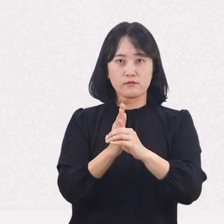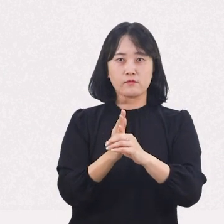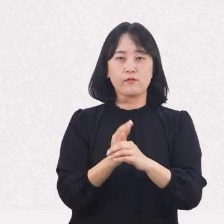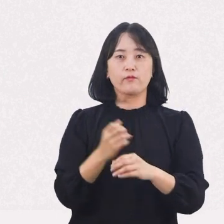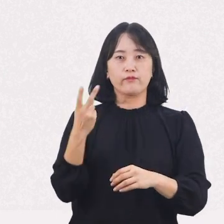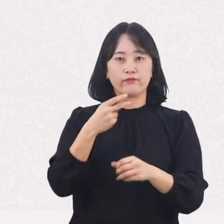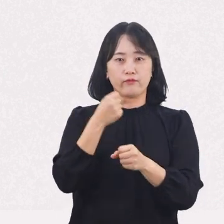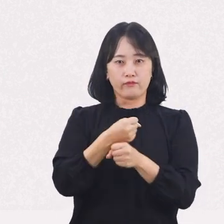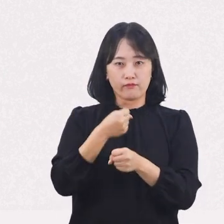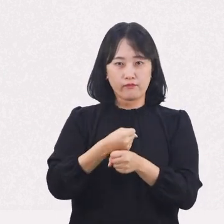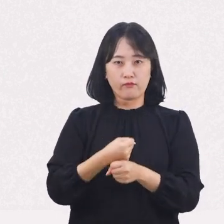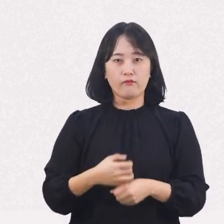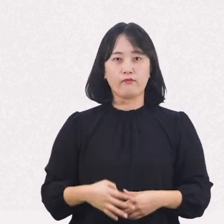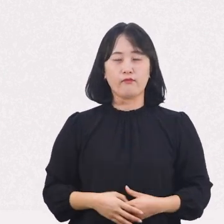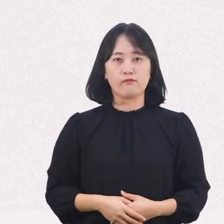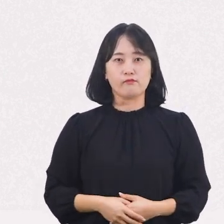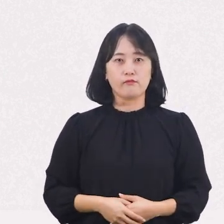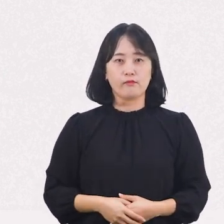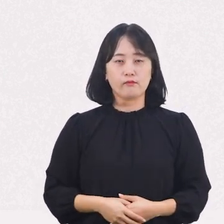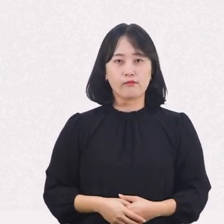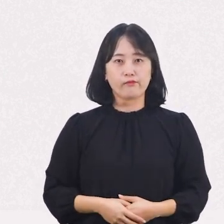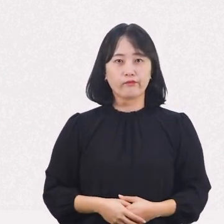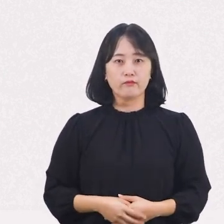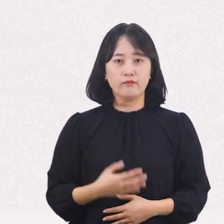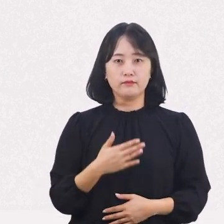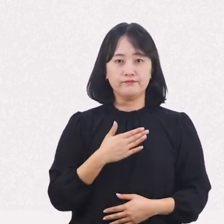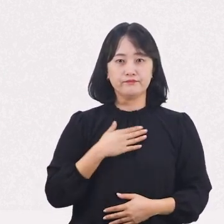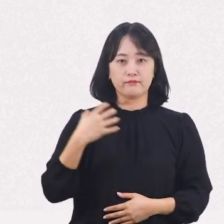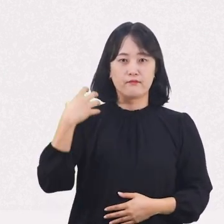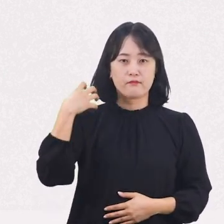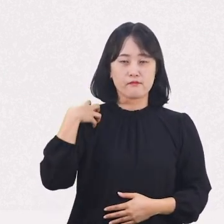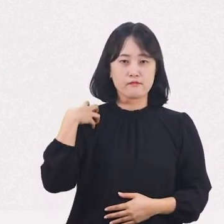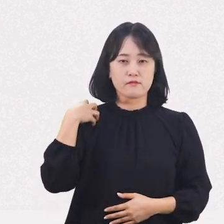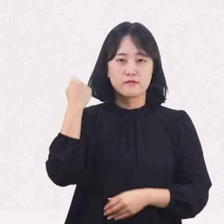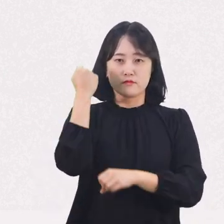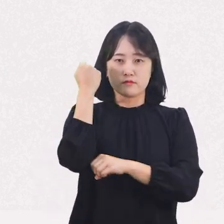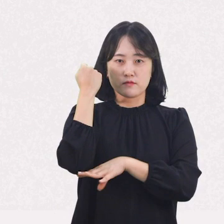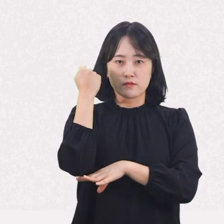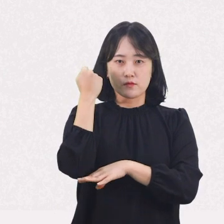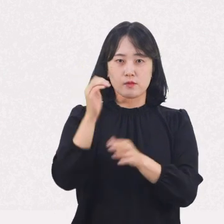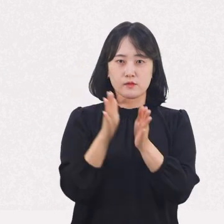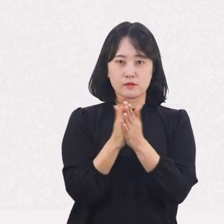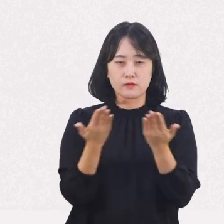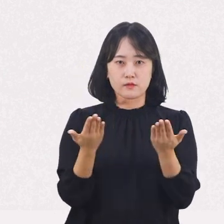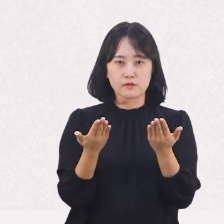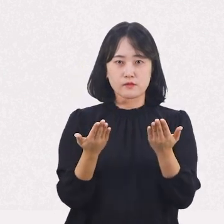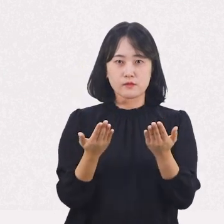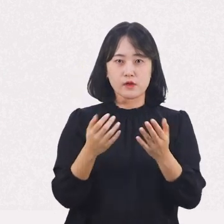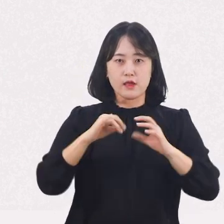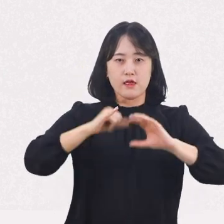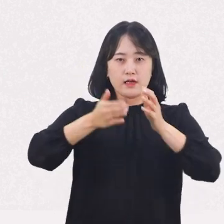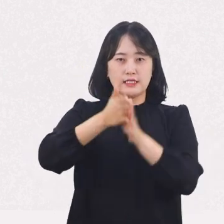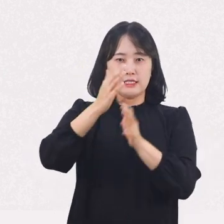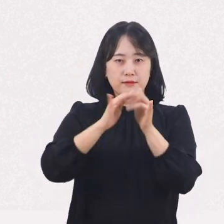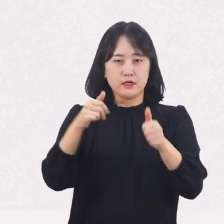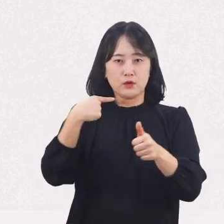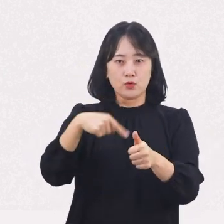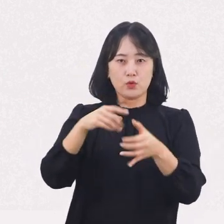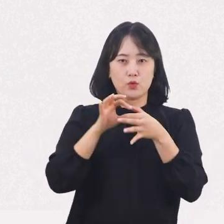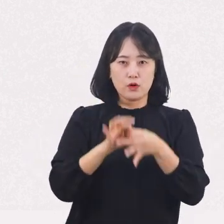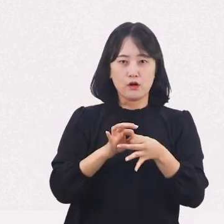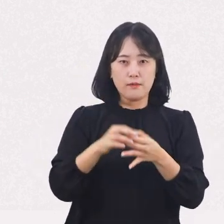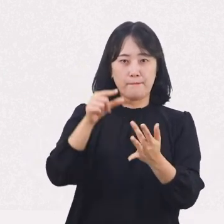기준을 재구성해야 합니다. 본인이 맡은 특수교육 기본교육과정 교과에서 세계시민교육 관련 성취